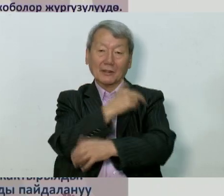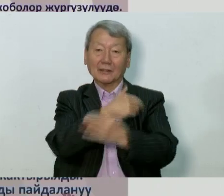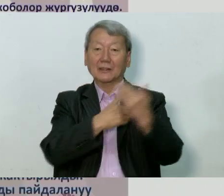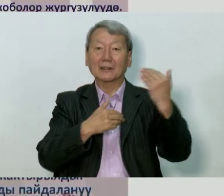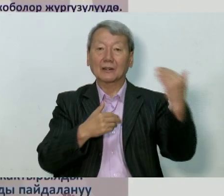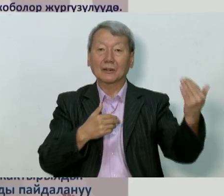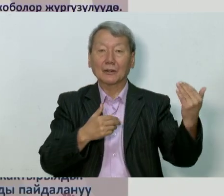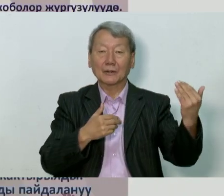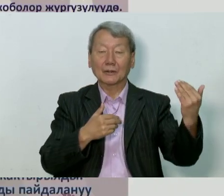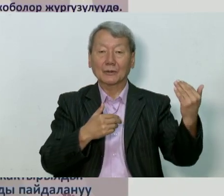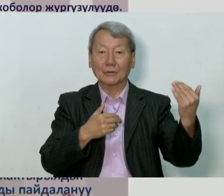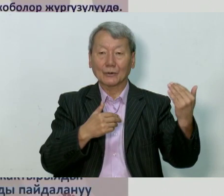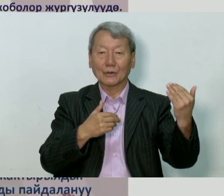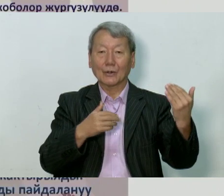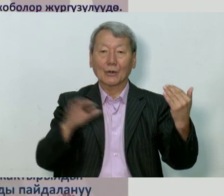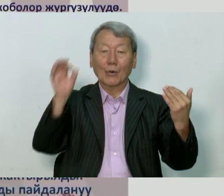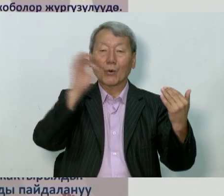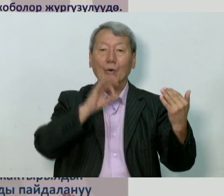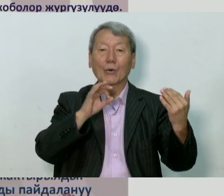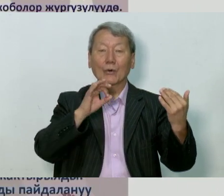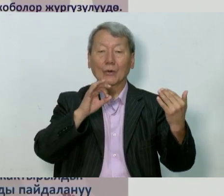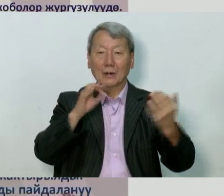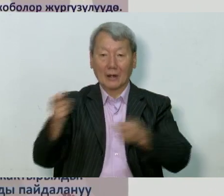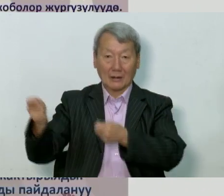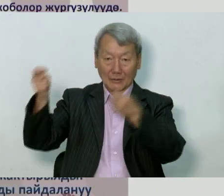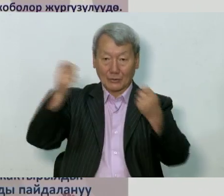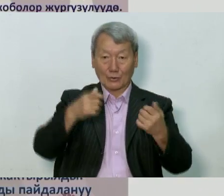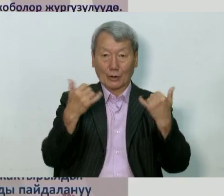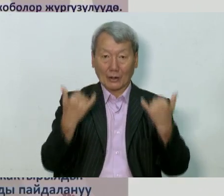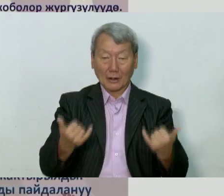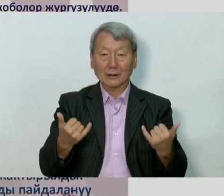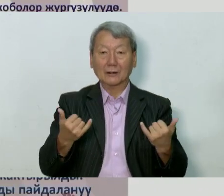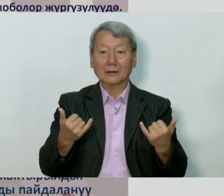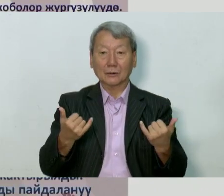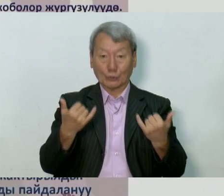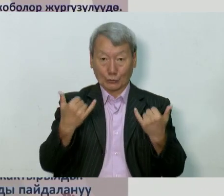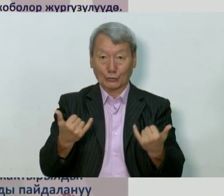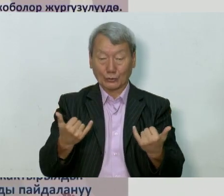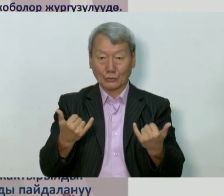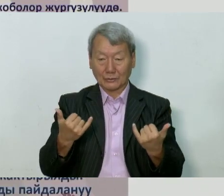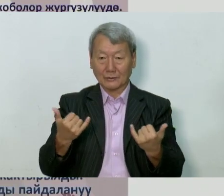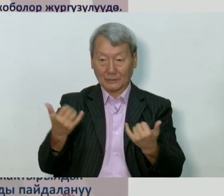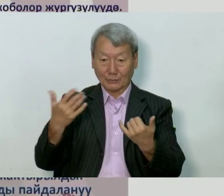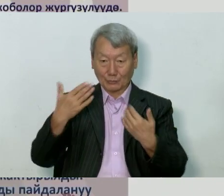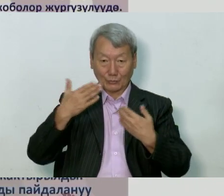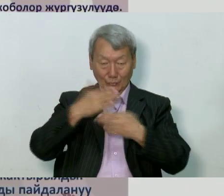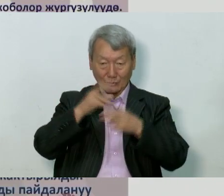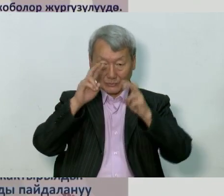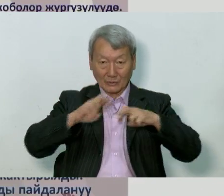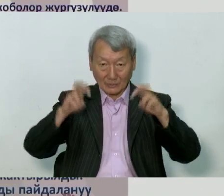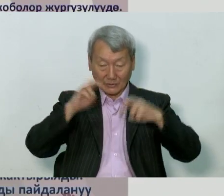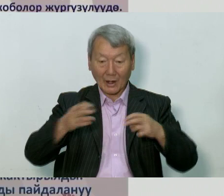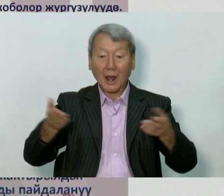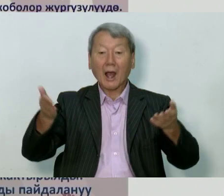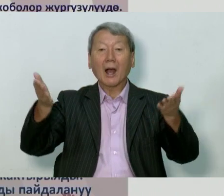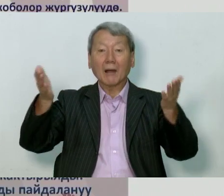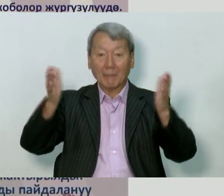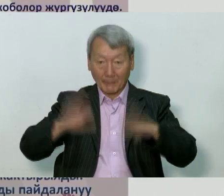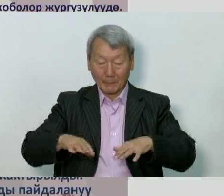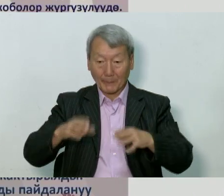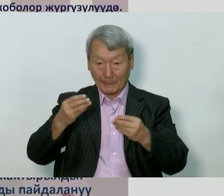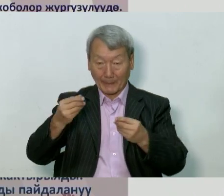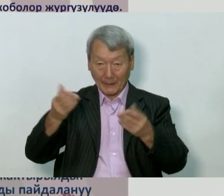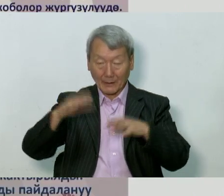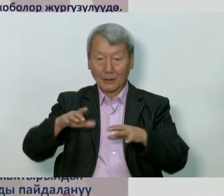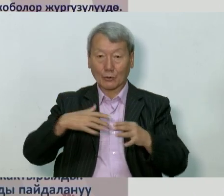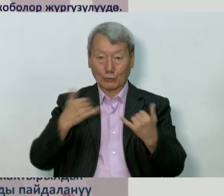медициналык жабдуу алып келип, биякта азыр таркатылып атат. Калган